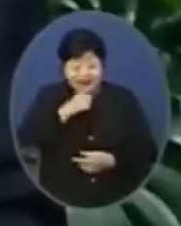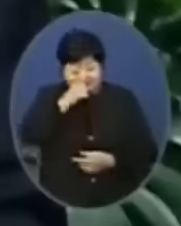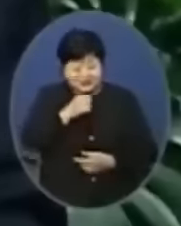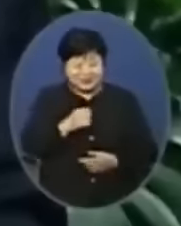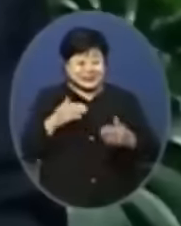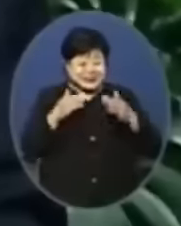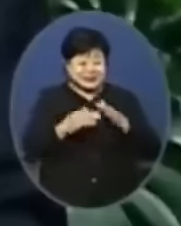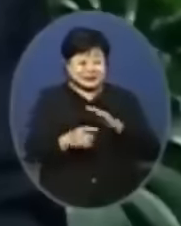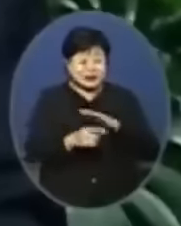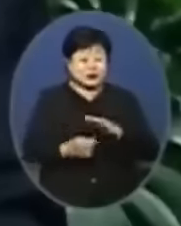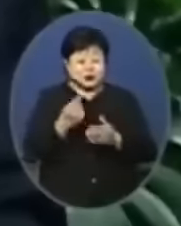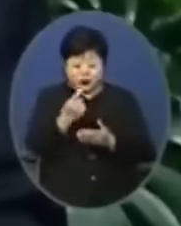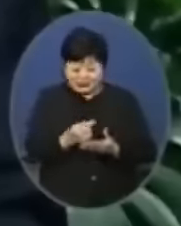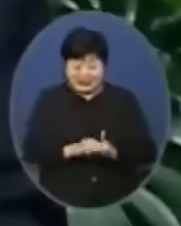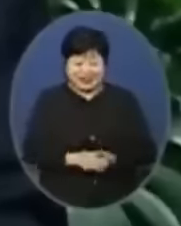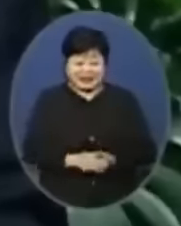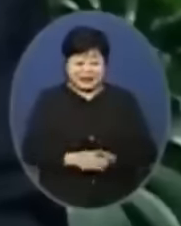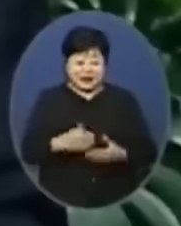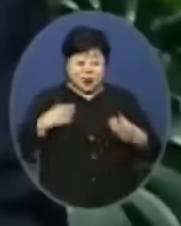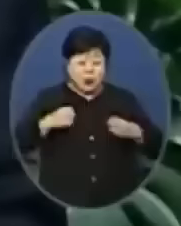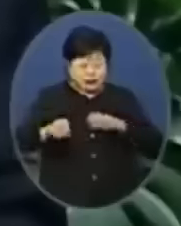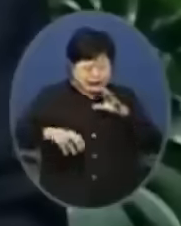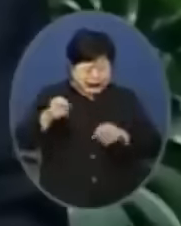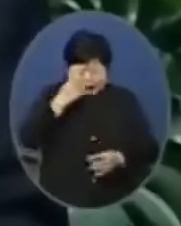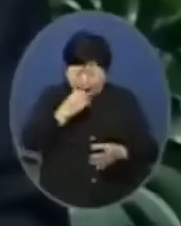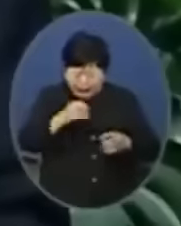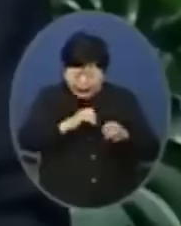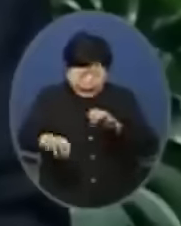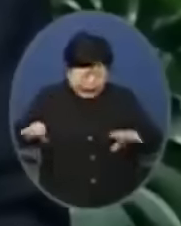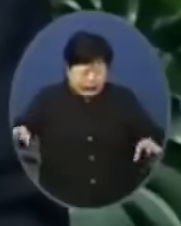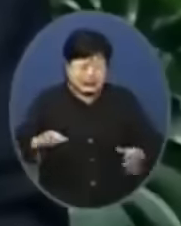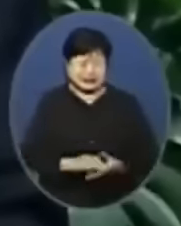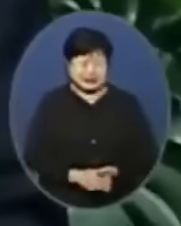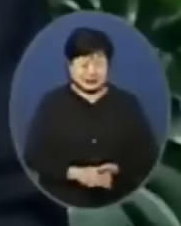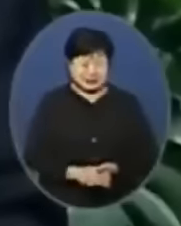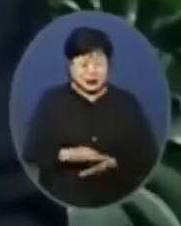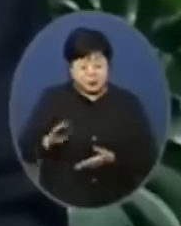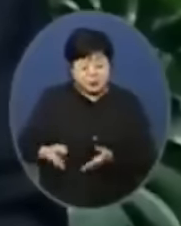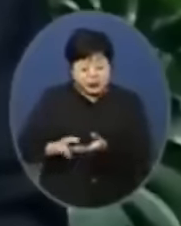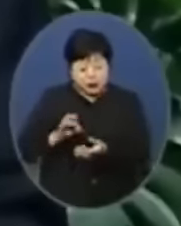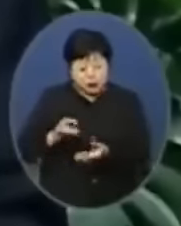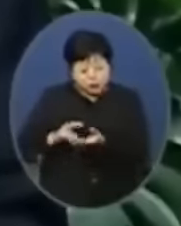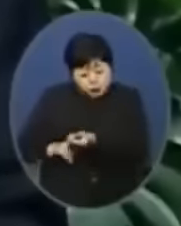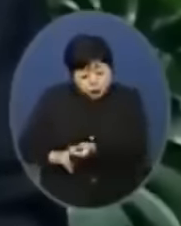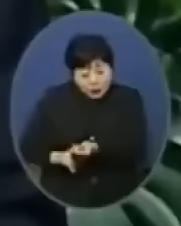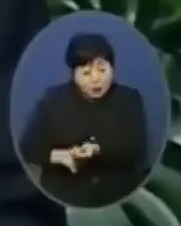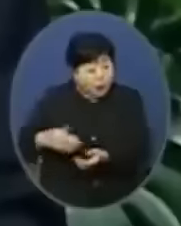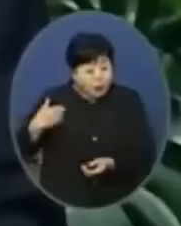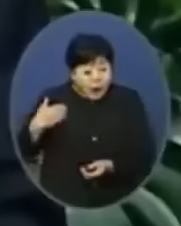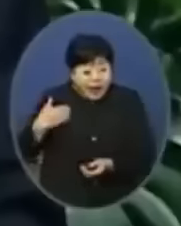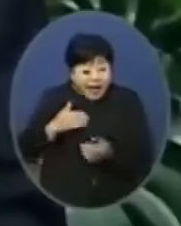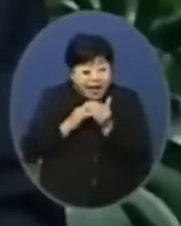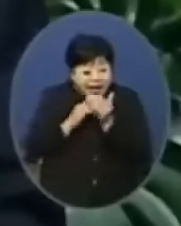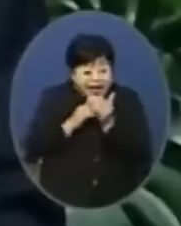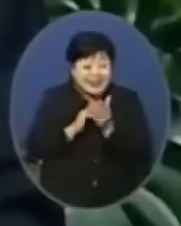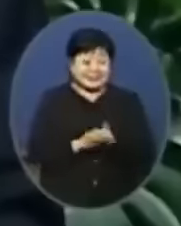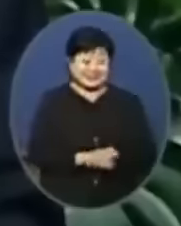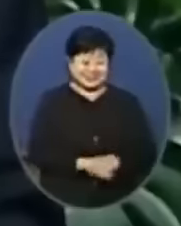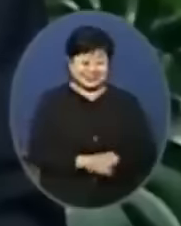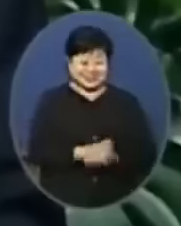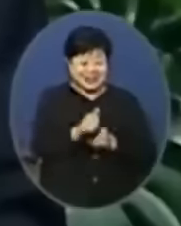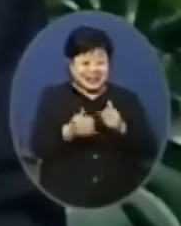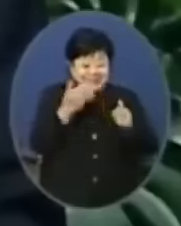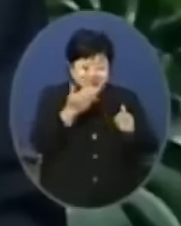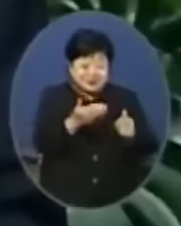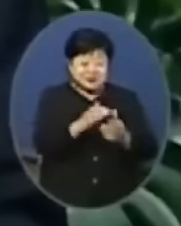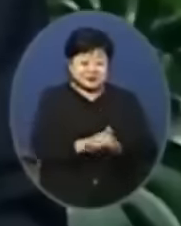집에 강도가 들어왔는데 옷을 다 흩어놓고도 옷 밑에 있는 돈은 못 가져갔습니다.